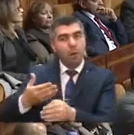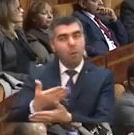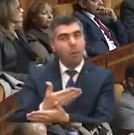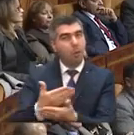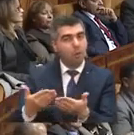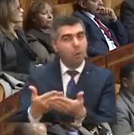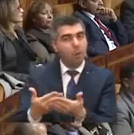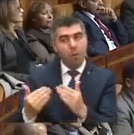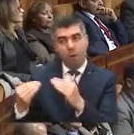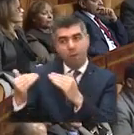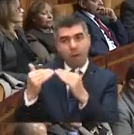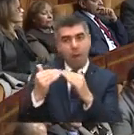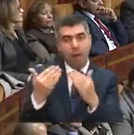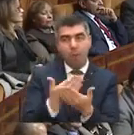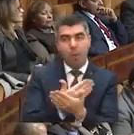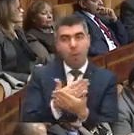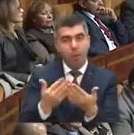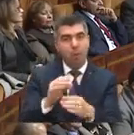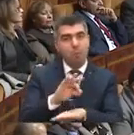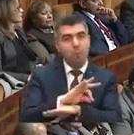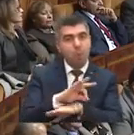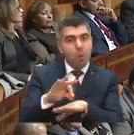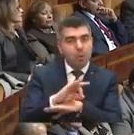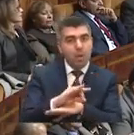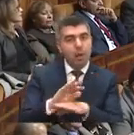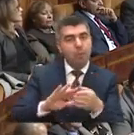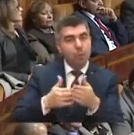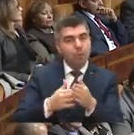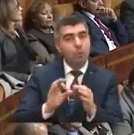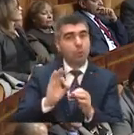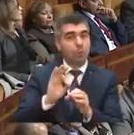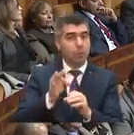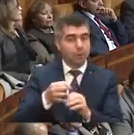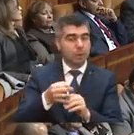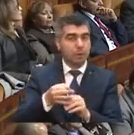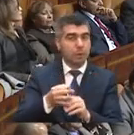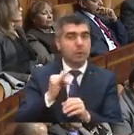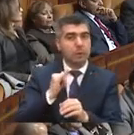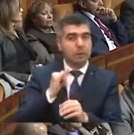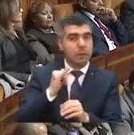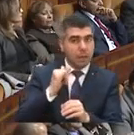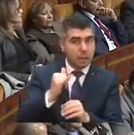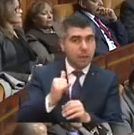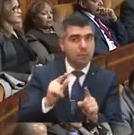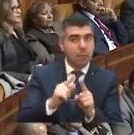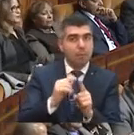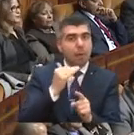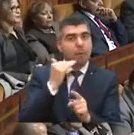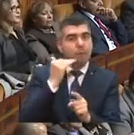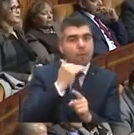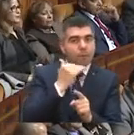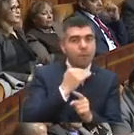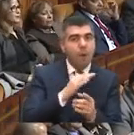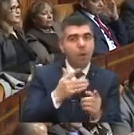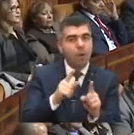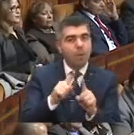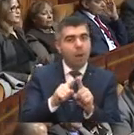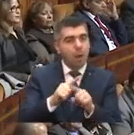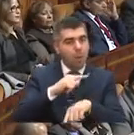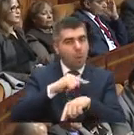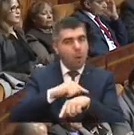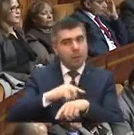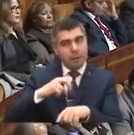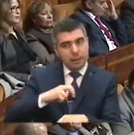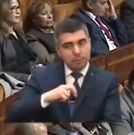المعنية وتقوية الموارد البشرية المؤهلة، الأمر الذي قد يساهم بجودة الخدمات بالسرعة التي تؤمن وصول وإياب